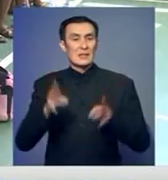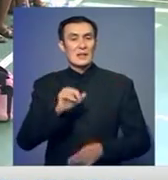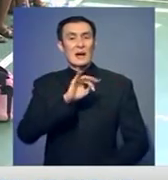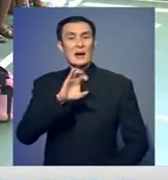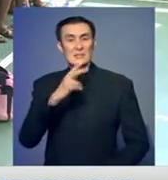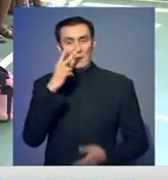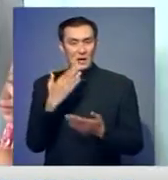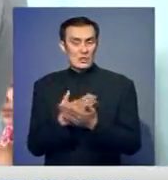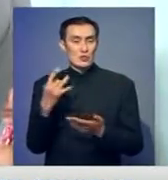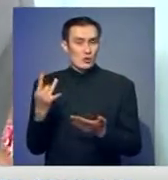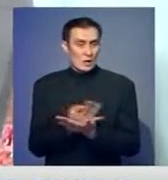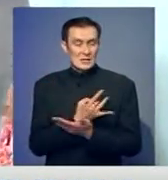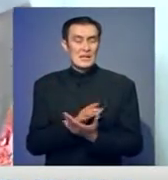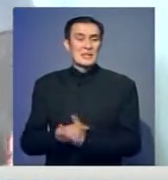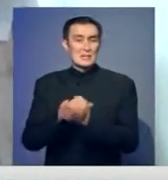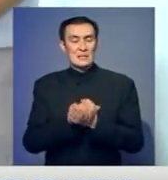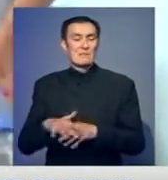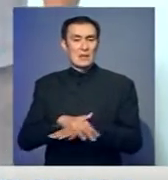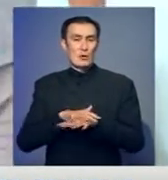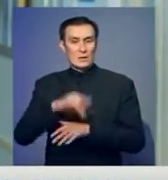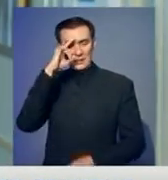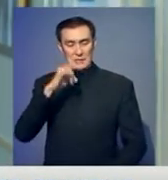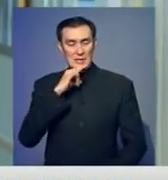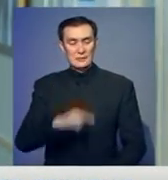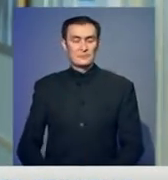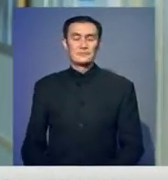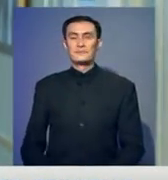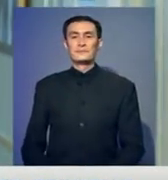в очередной раз продемонстрировала единство всего народа.